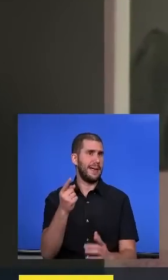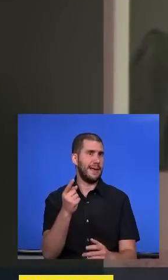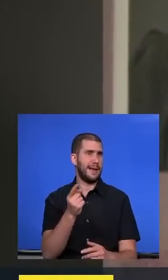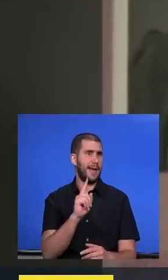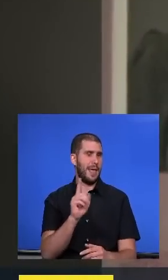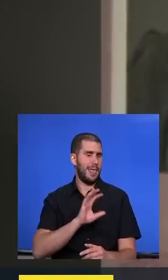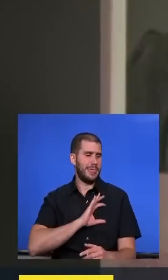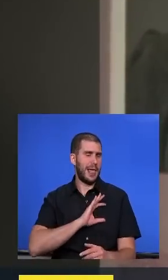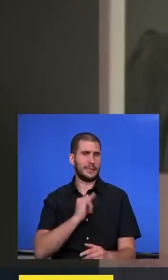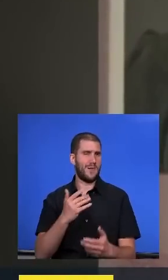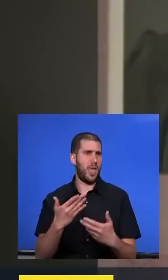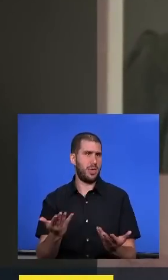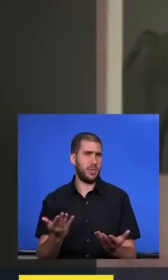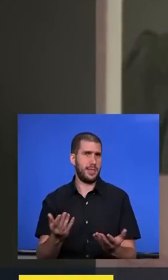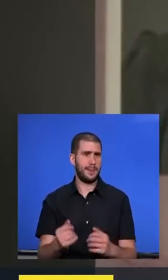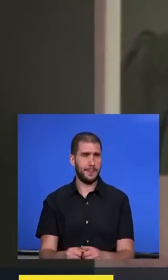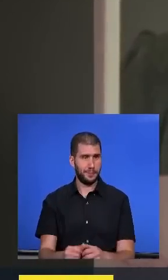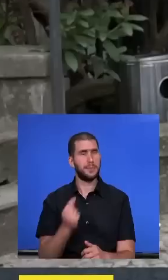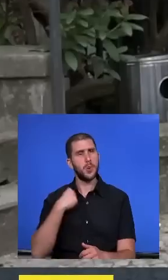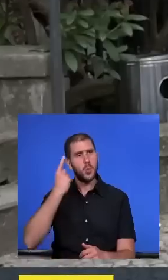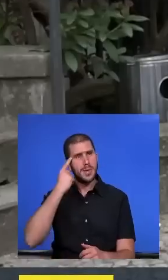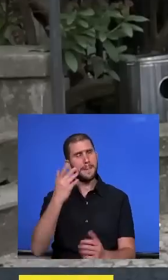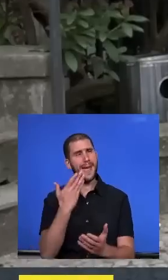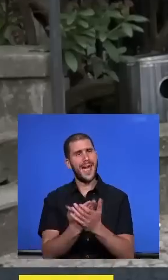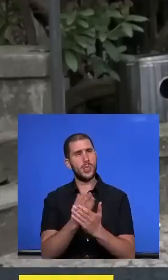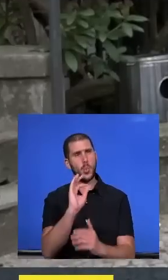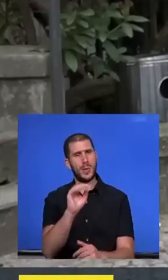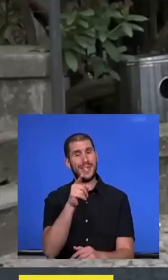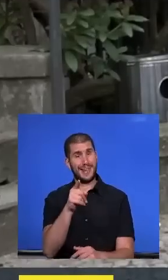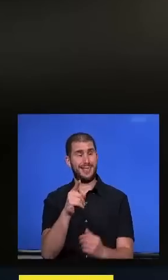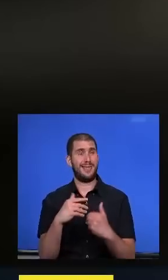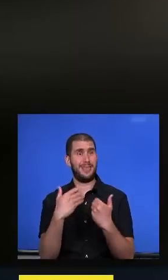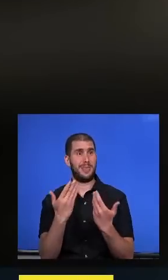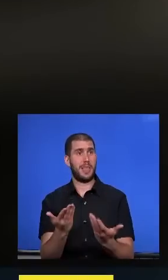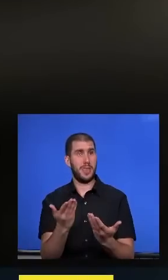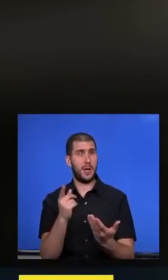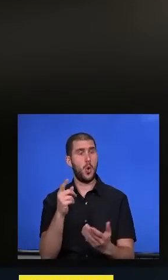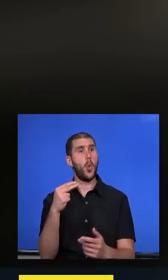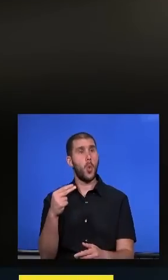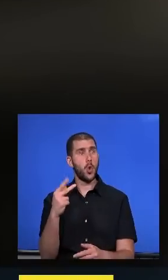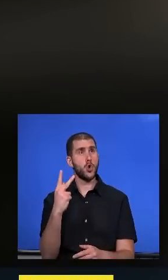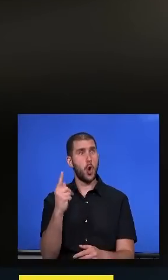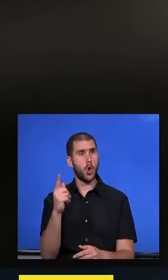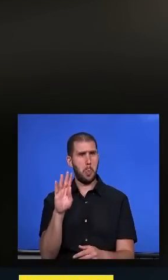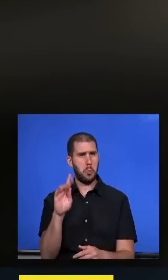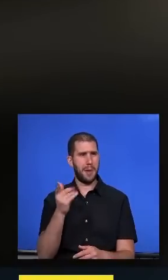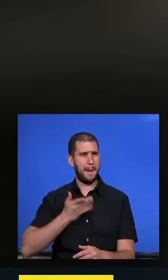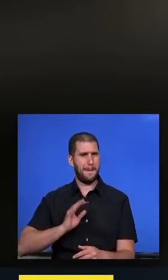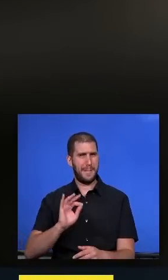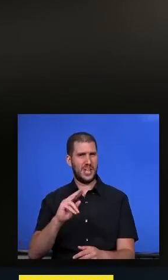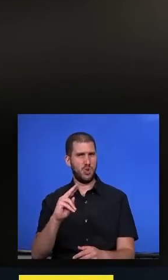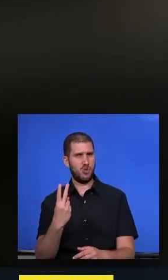שאינה נושאת לה את צהוב. אנחנו יודעים מעדות שלה שהיא נותנת, שהוגו קוד, בובי, הבן שלה